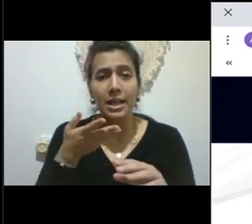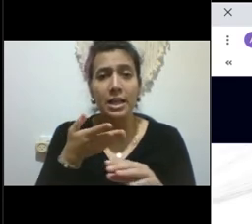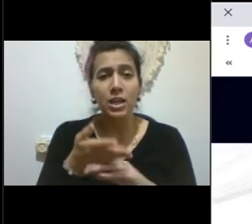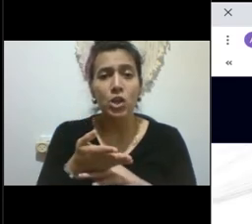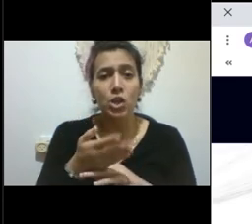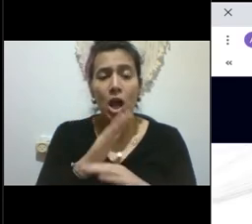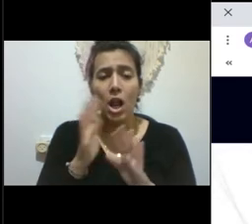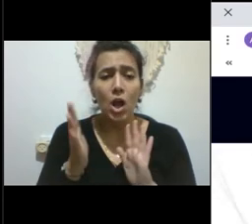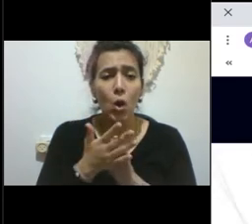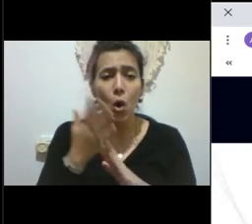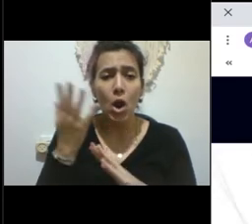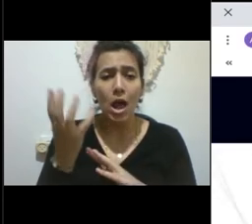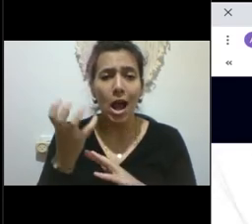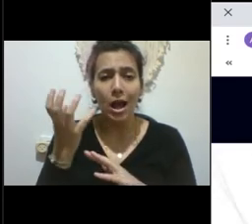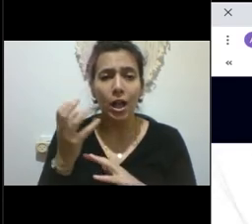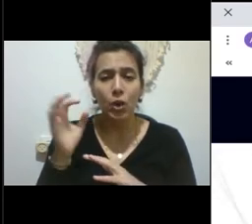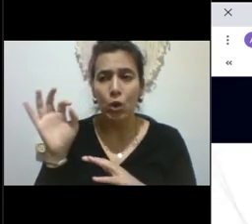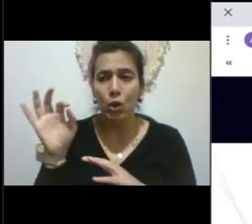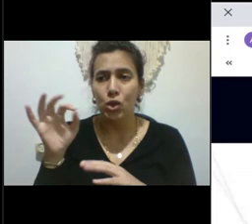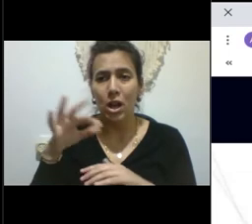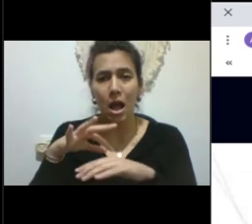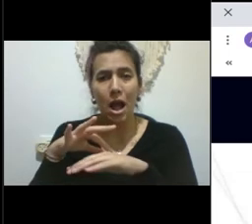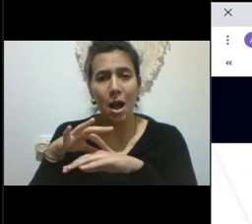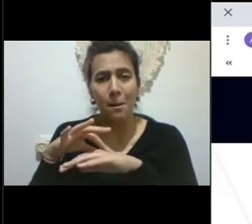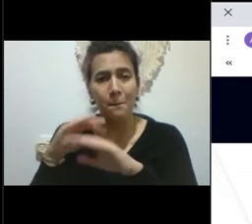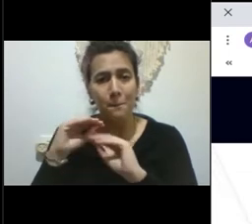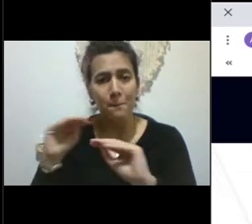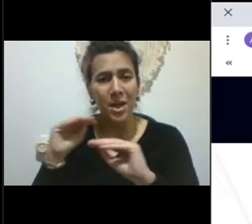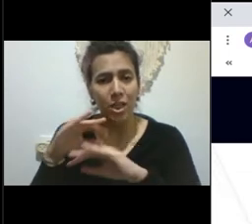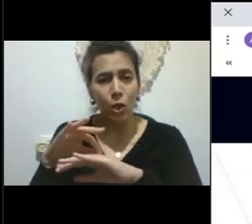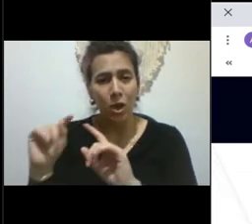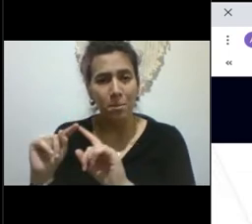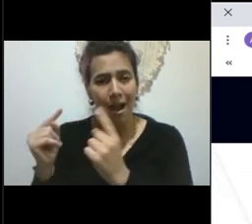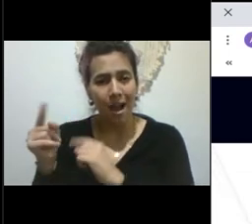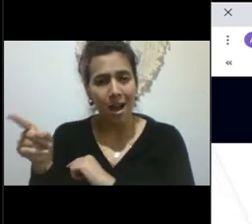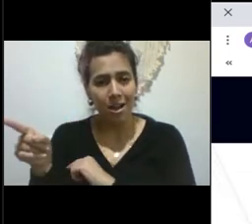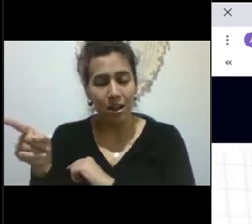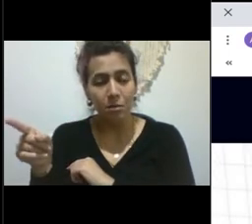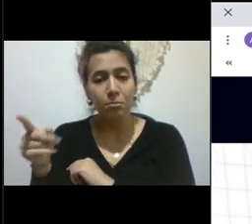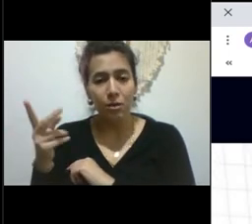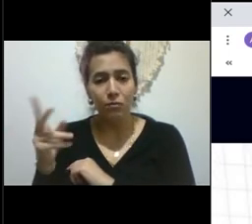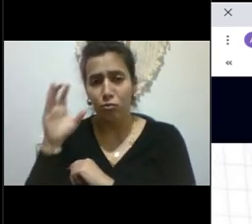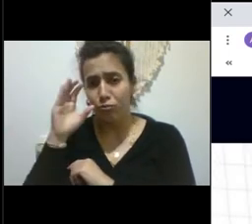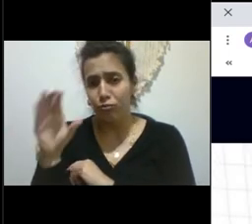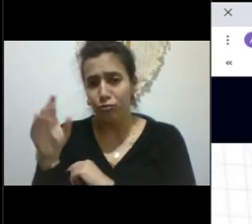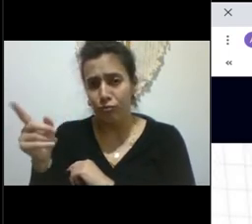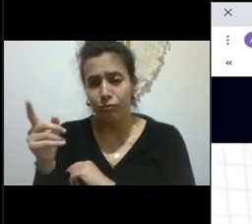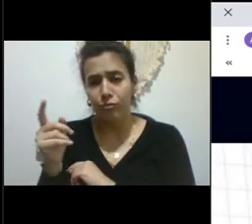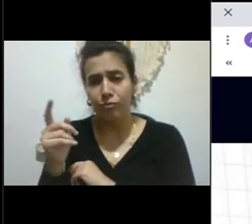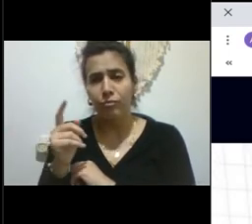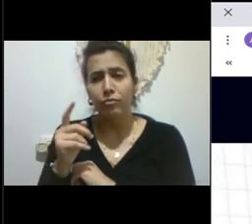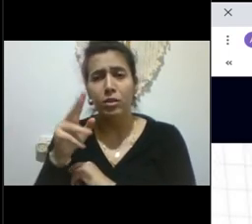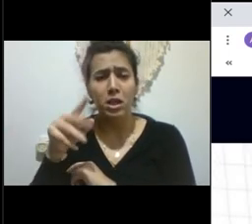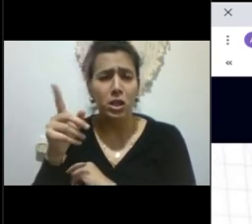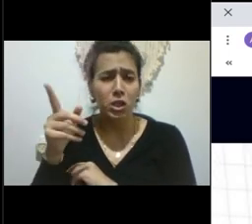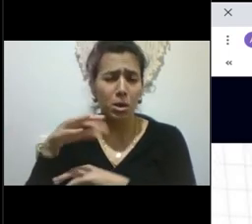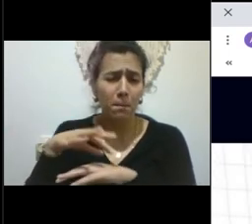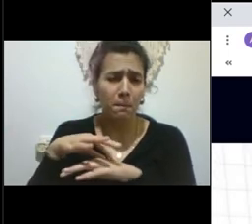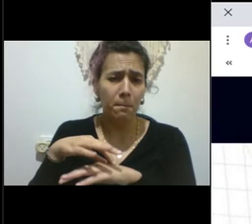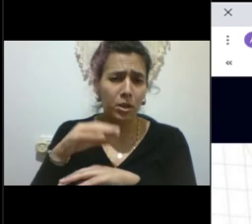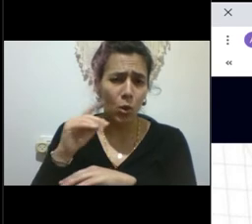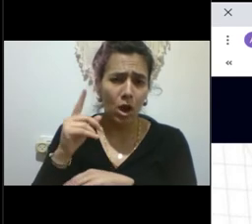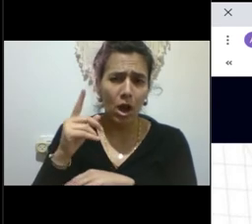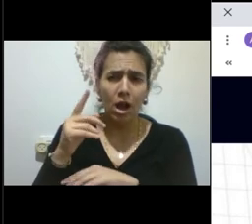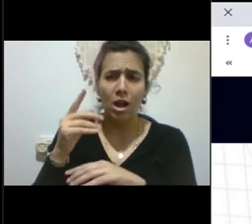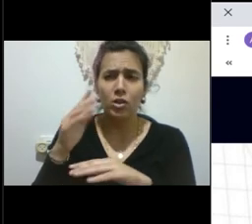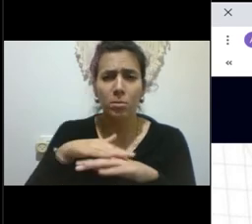שאר המנטורים, שזה, שיש שם מנטור אחד שמתמחה ב-Airbnb, ויש